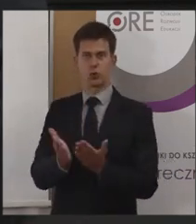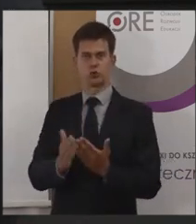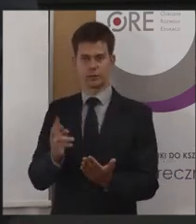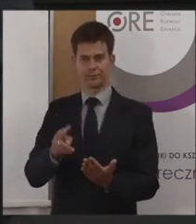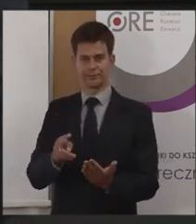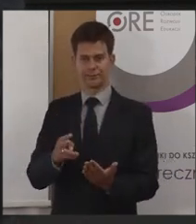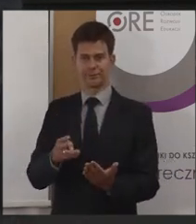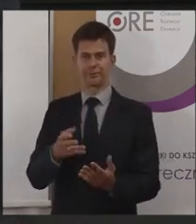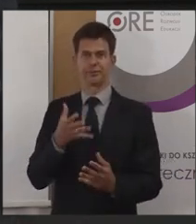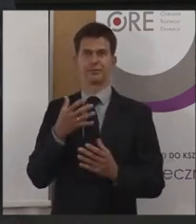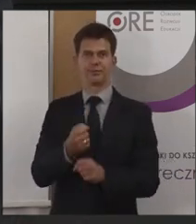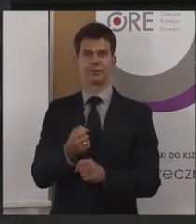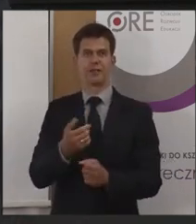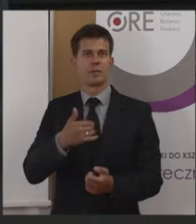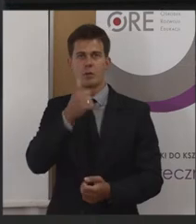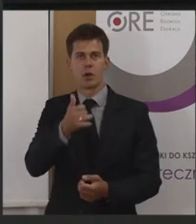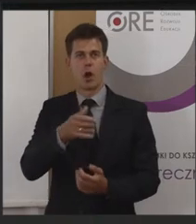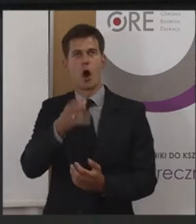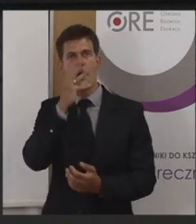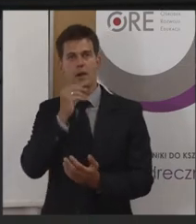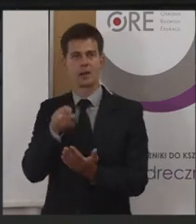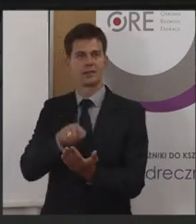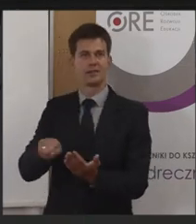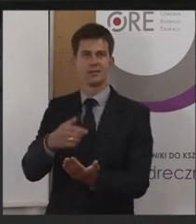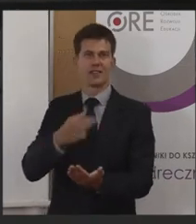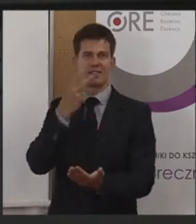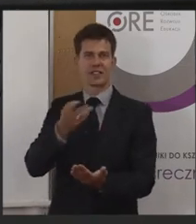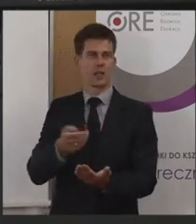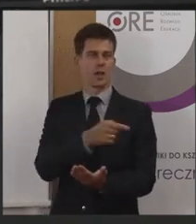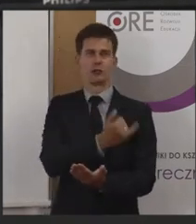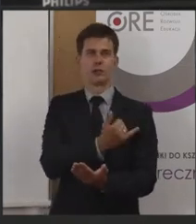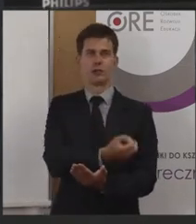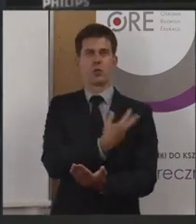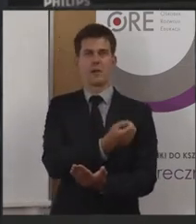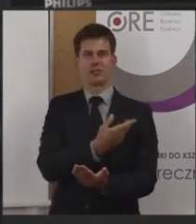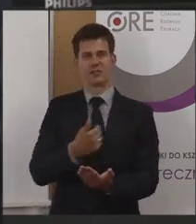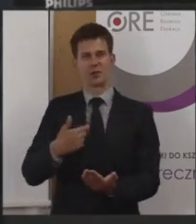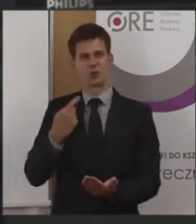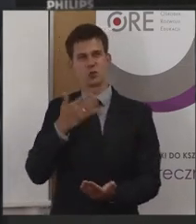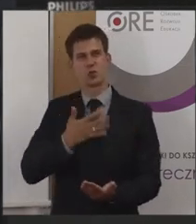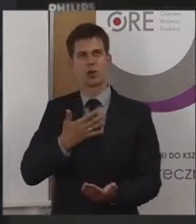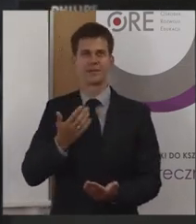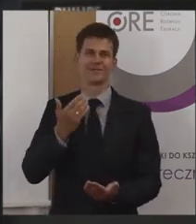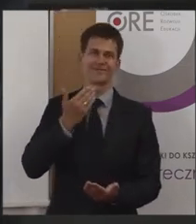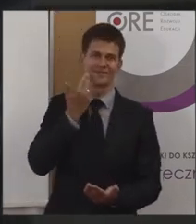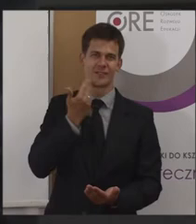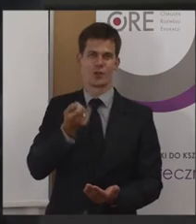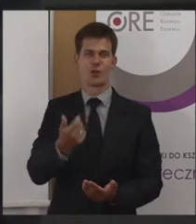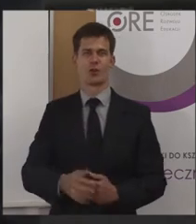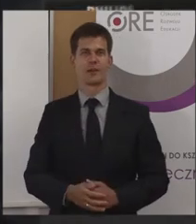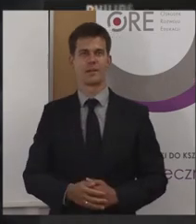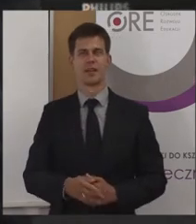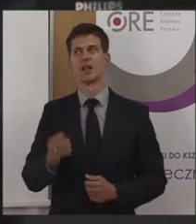I chcę Państwu powiedzieć, że to, co mamy wspólnie zrobić,